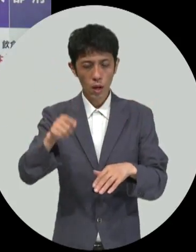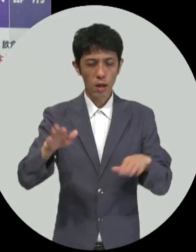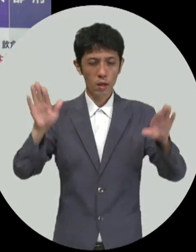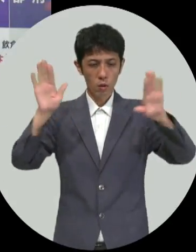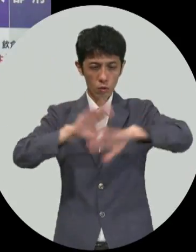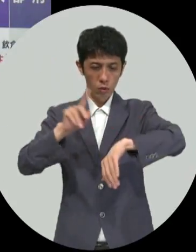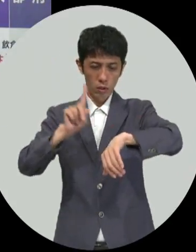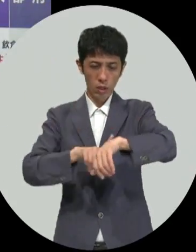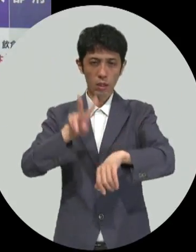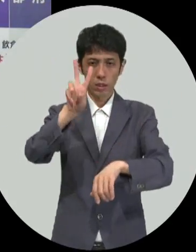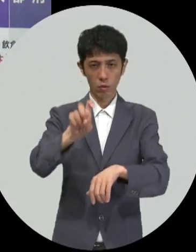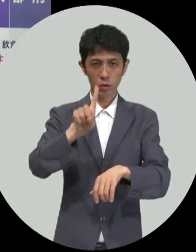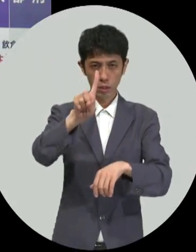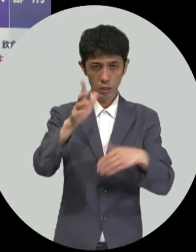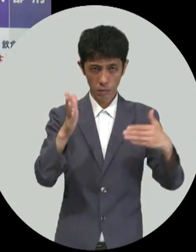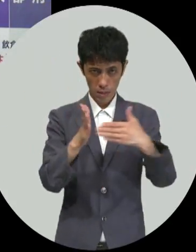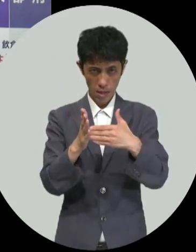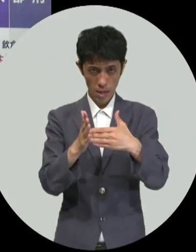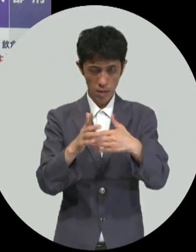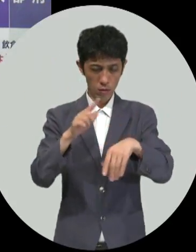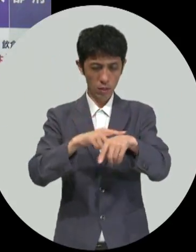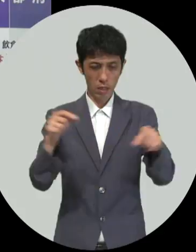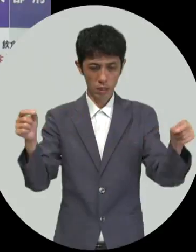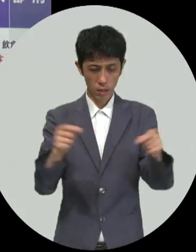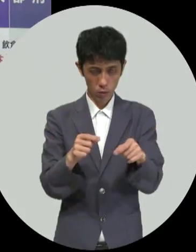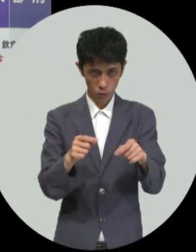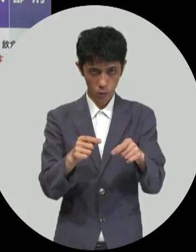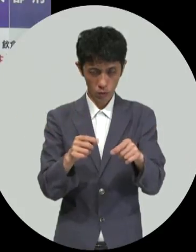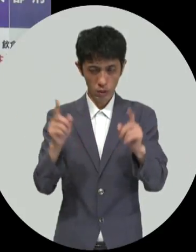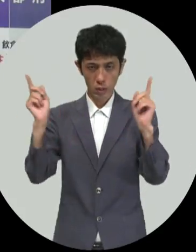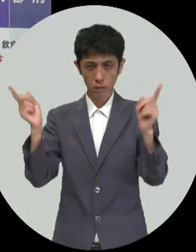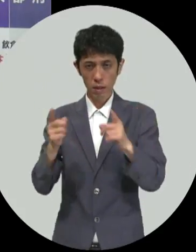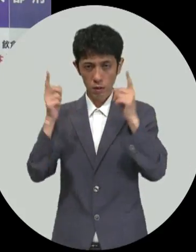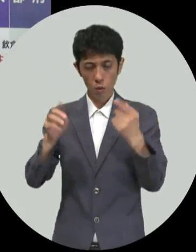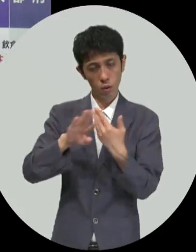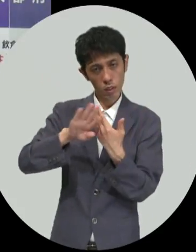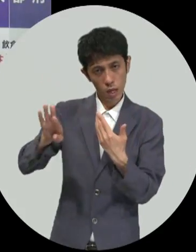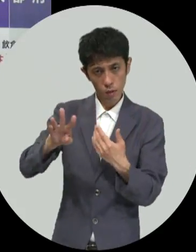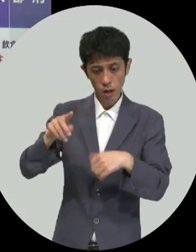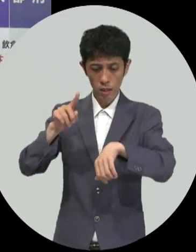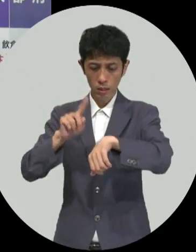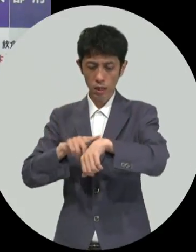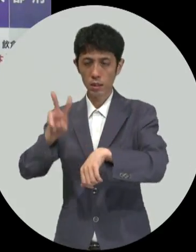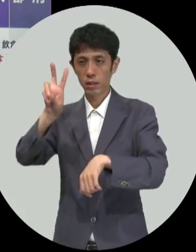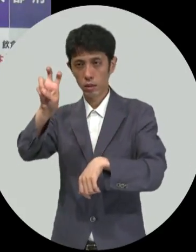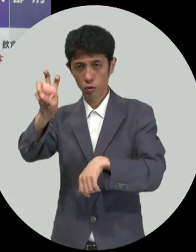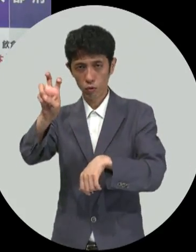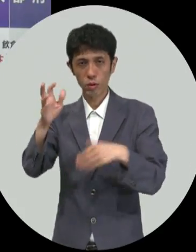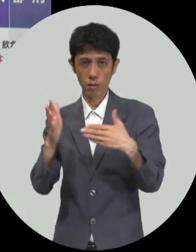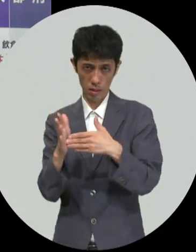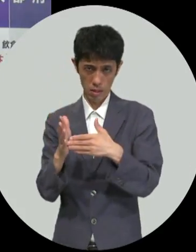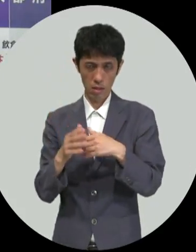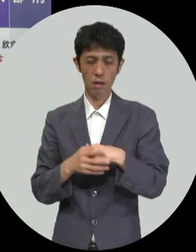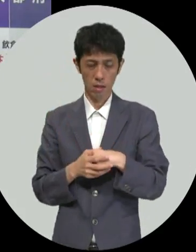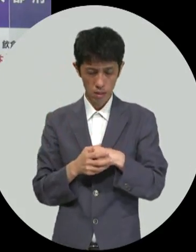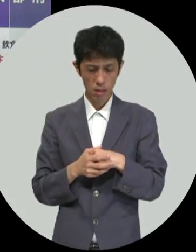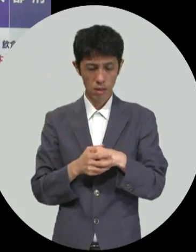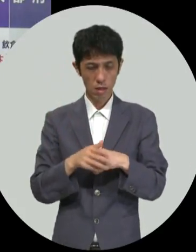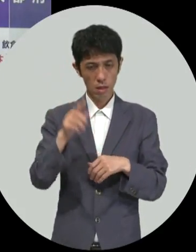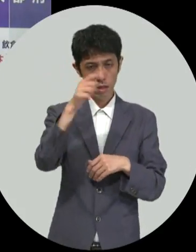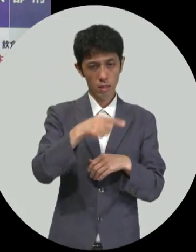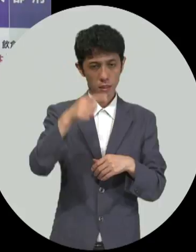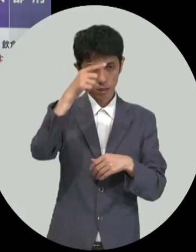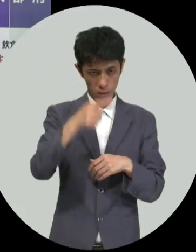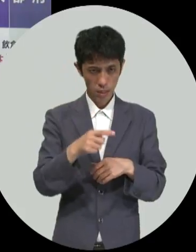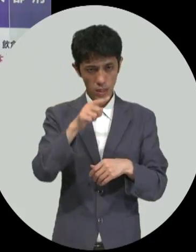の営業時間短縮で、イベント開催以外の場合については20時までということでございます。1000平米を超えるものは